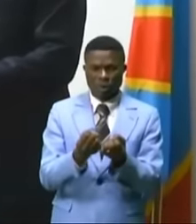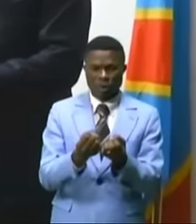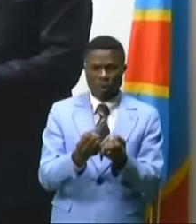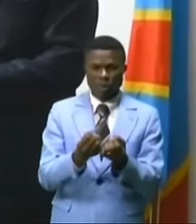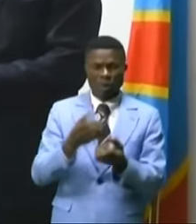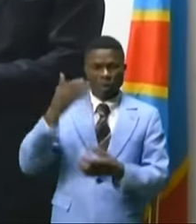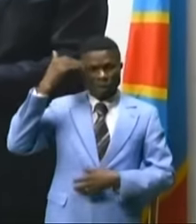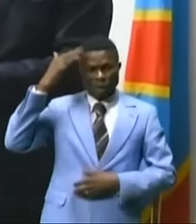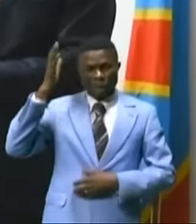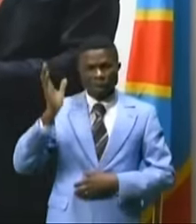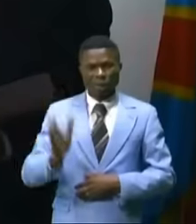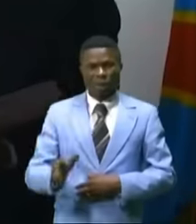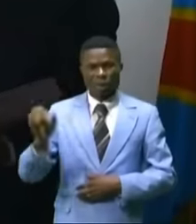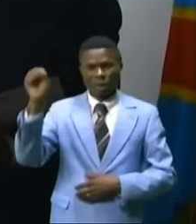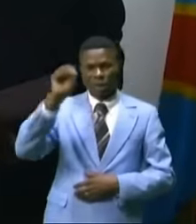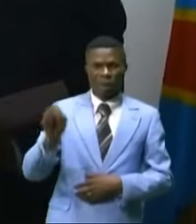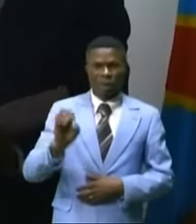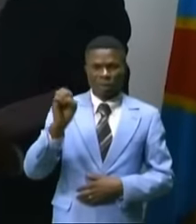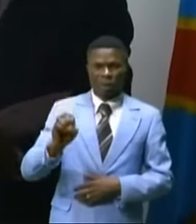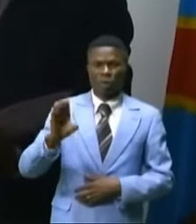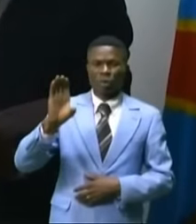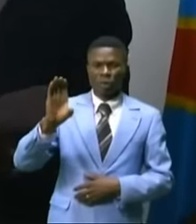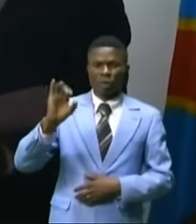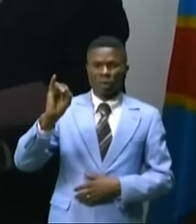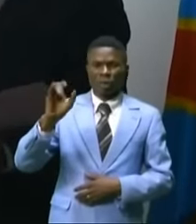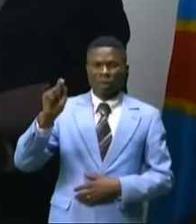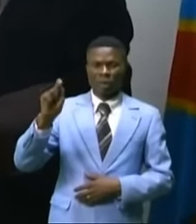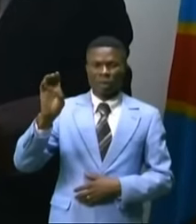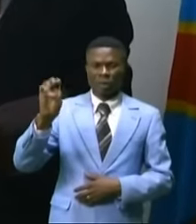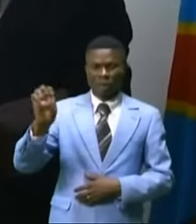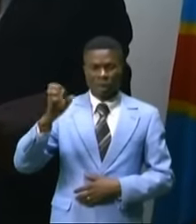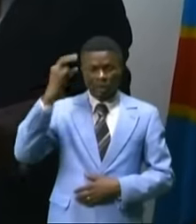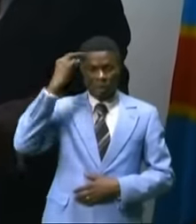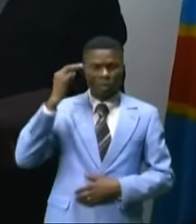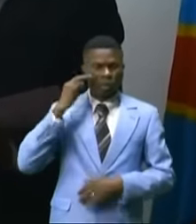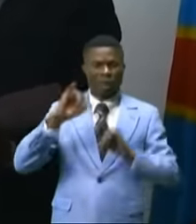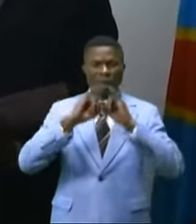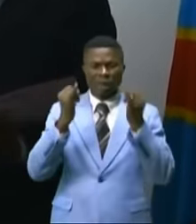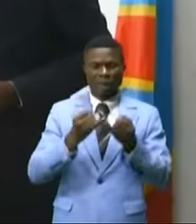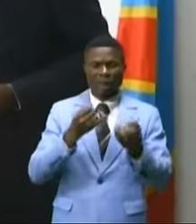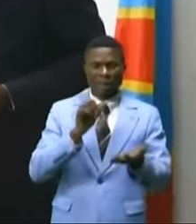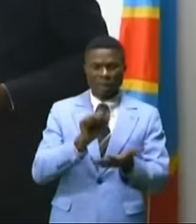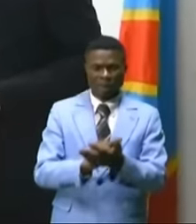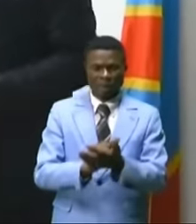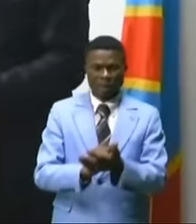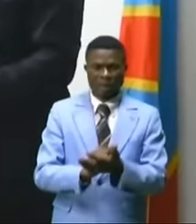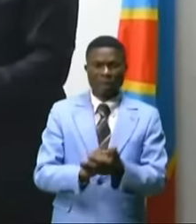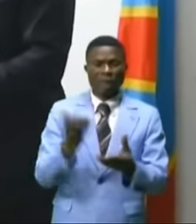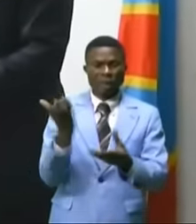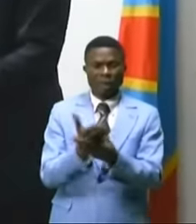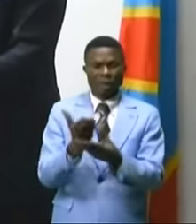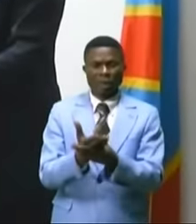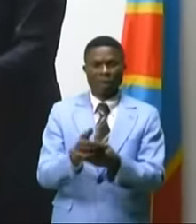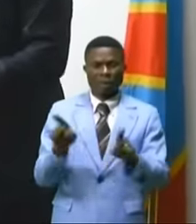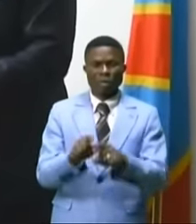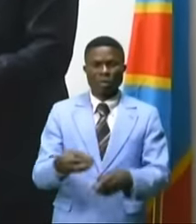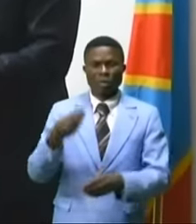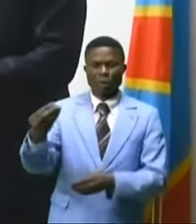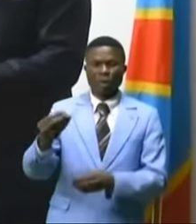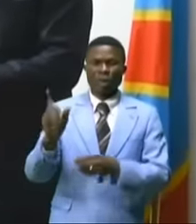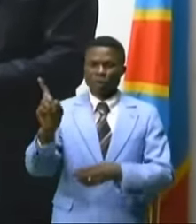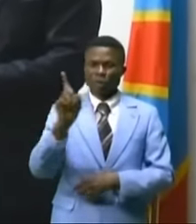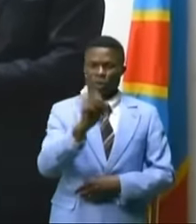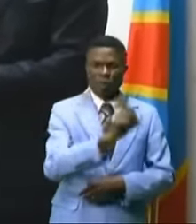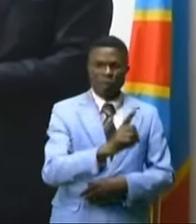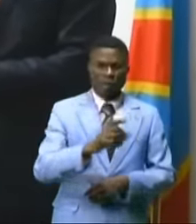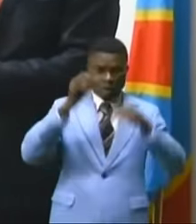Equateur Societech qui est l'aménageur par le ministre de l'Industrie Julien Paluku Kaunga. Même document remis tour à tour au président